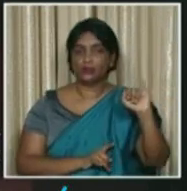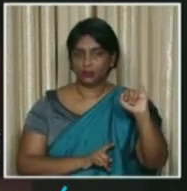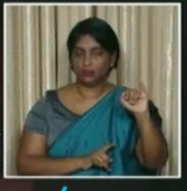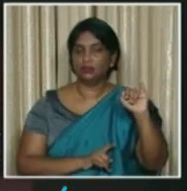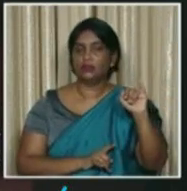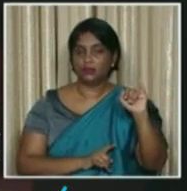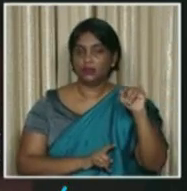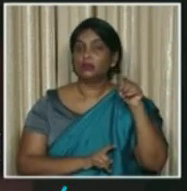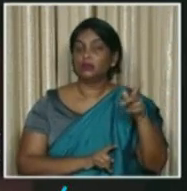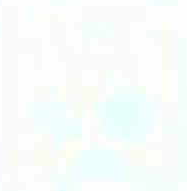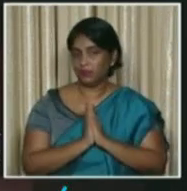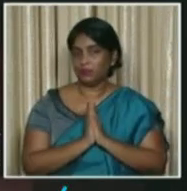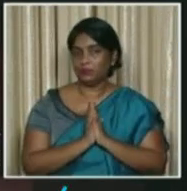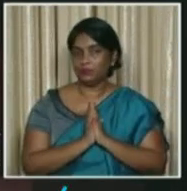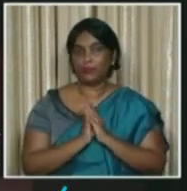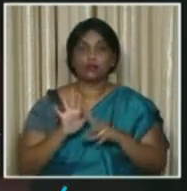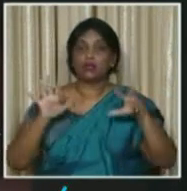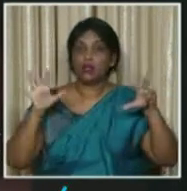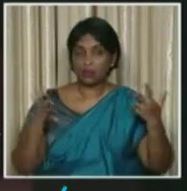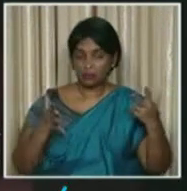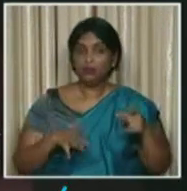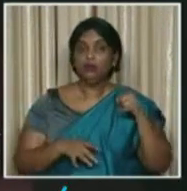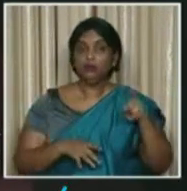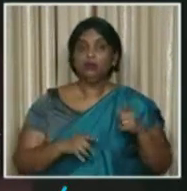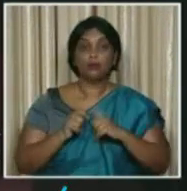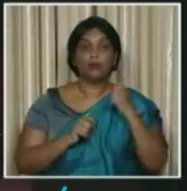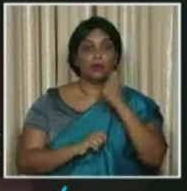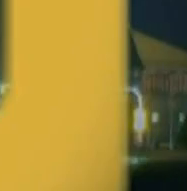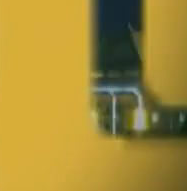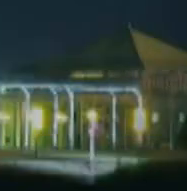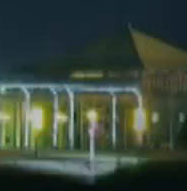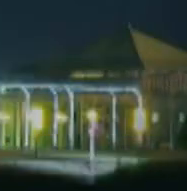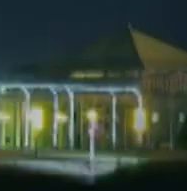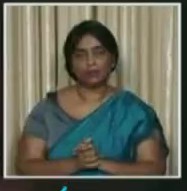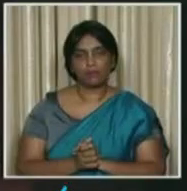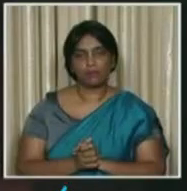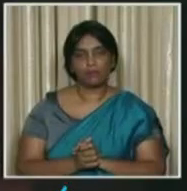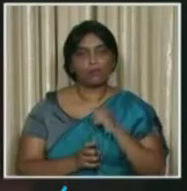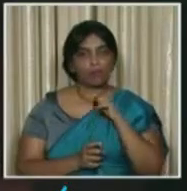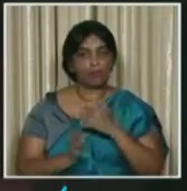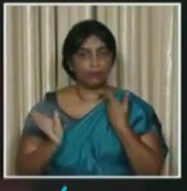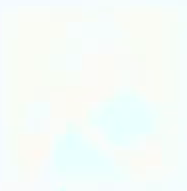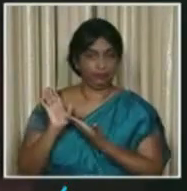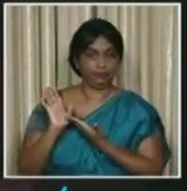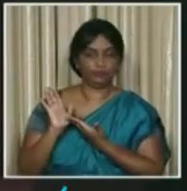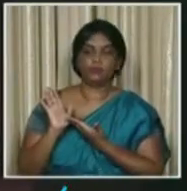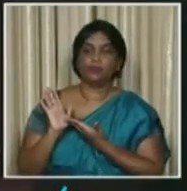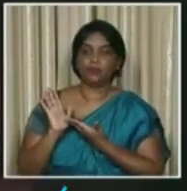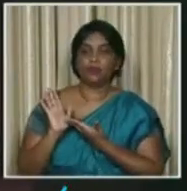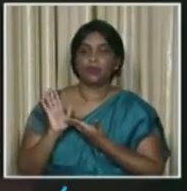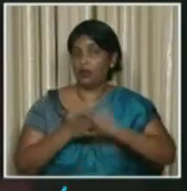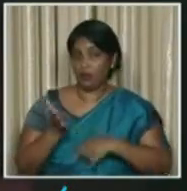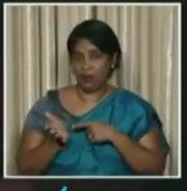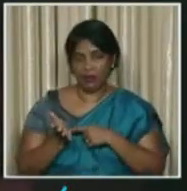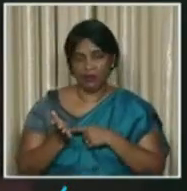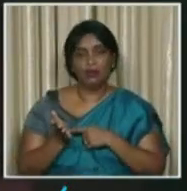4.6ක් ඒකේ වැලියු එක මිලියන 80යි. ඒකේ පෙනල්ටි එක 1,700යි. මේ මගේ අතේ තියෙනවා 9/11